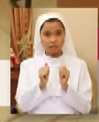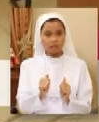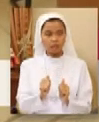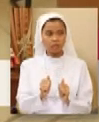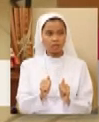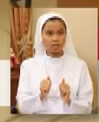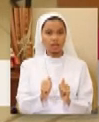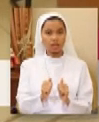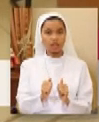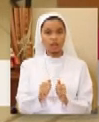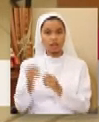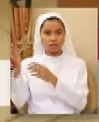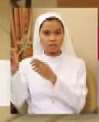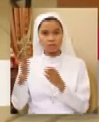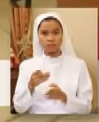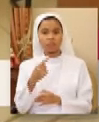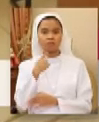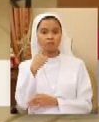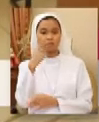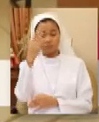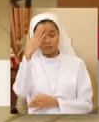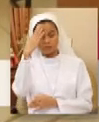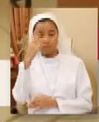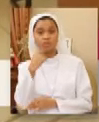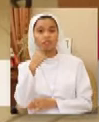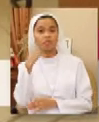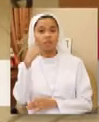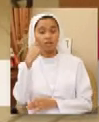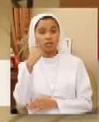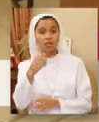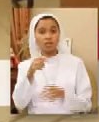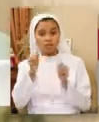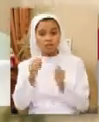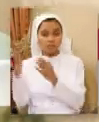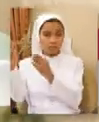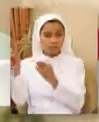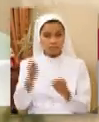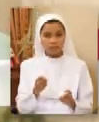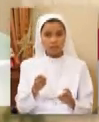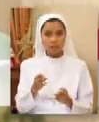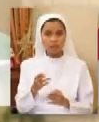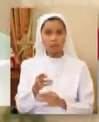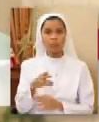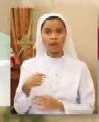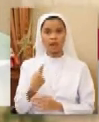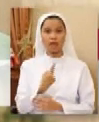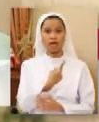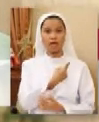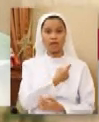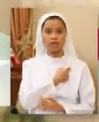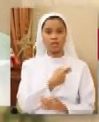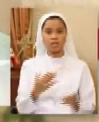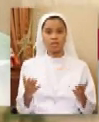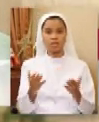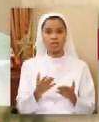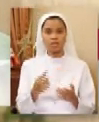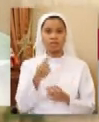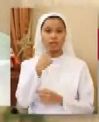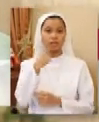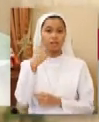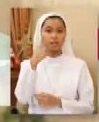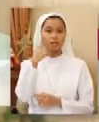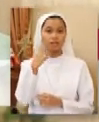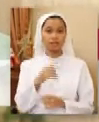Kung may nakilala kayong deaf, pwede niya silang dalhin sa amin. Yes. Kung gusto niyong tumulong tapos wala pa naman kayong